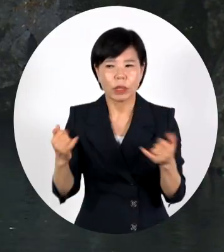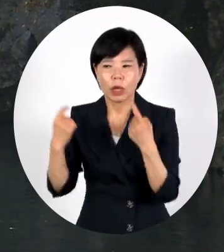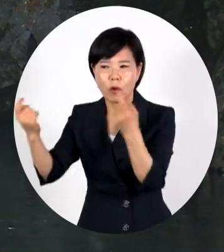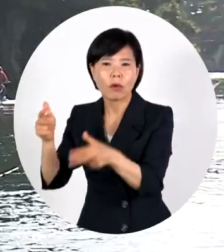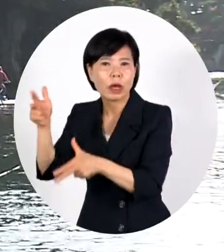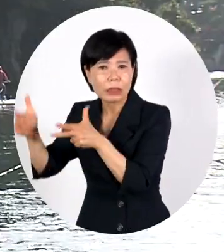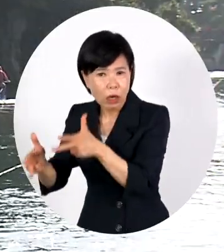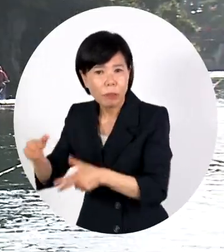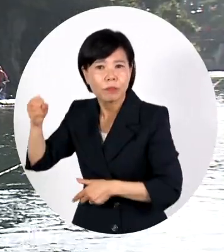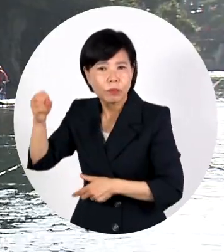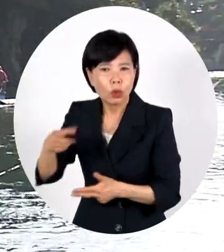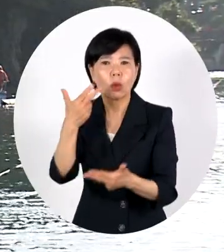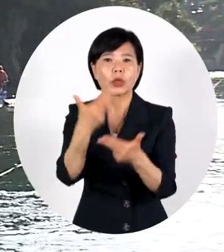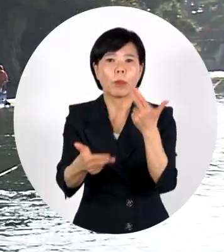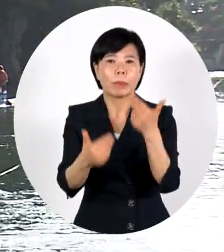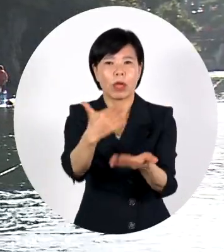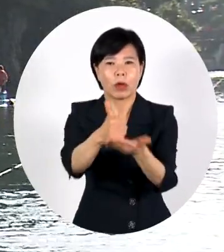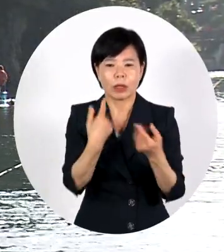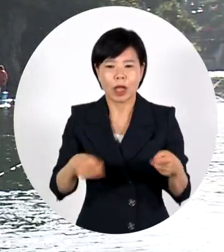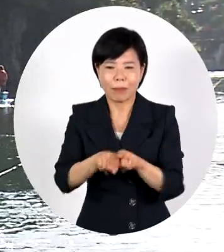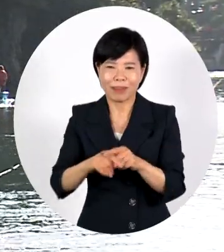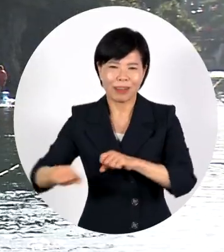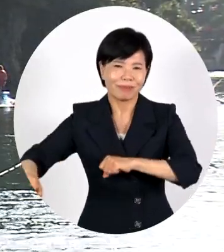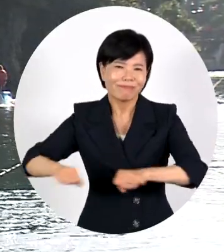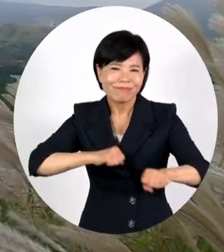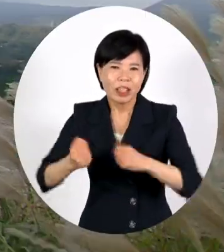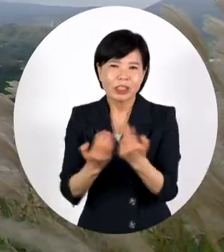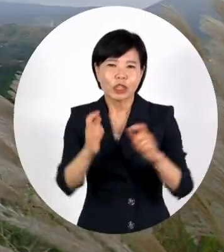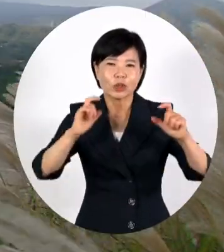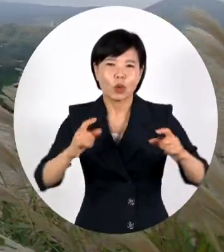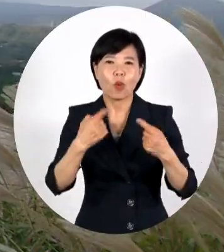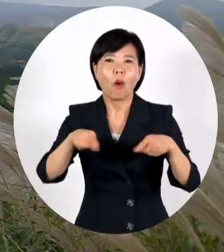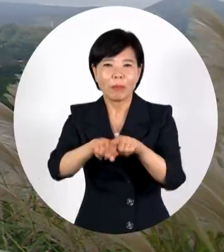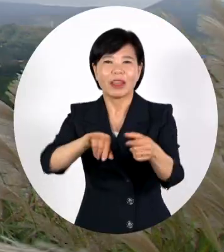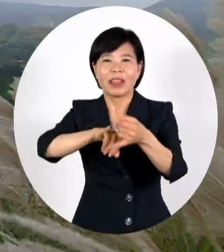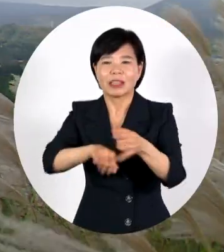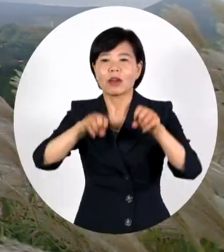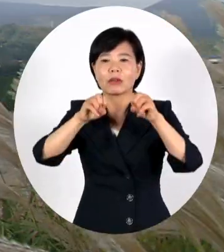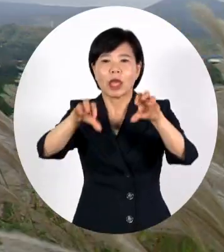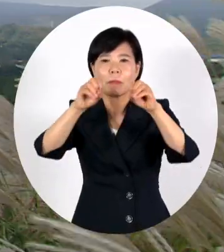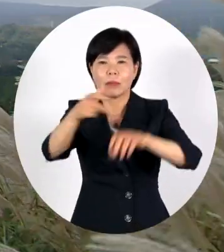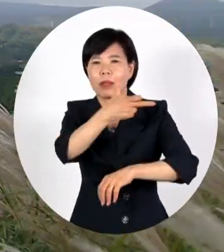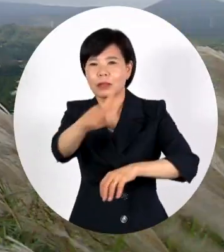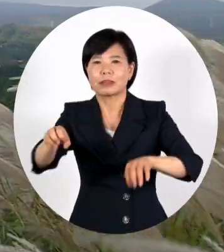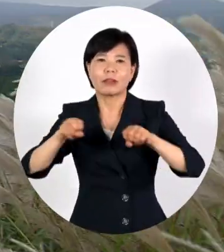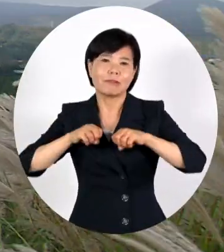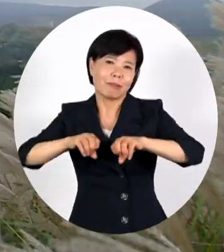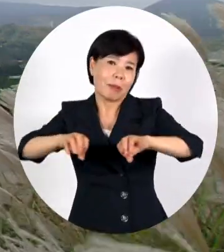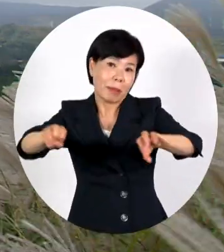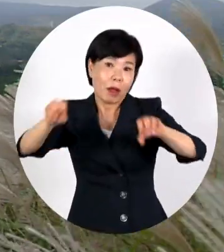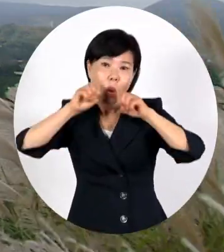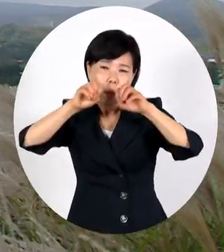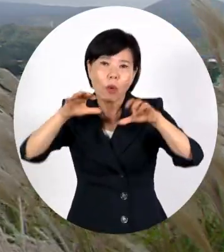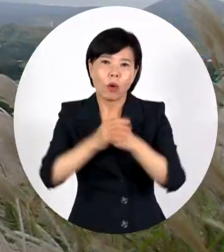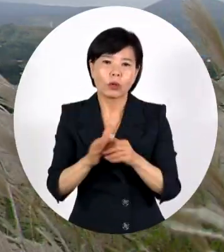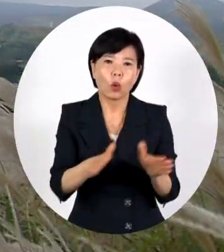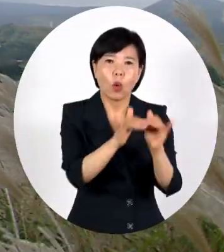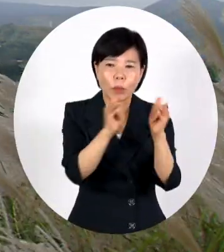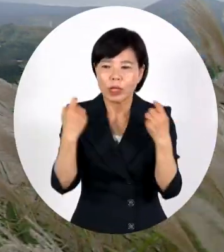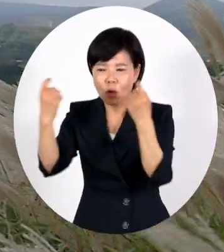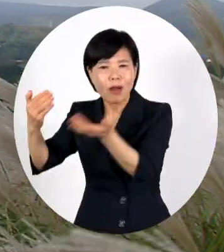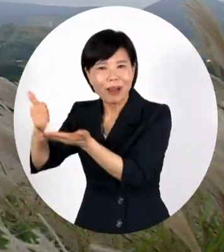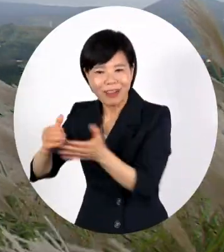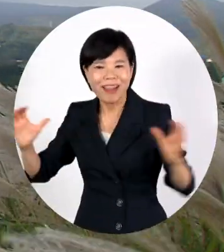도민과 관광사업체, 관광객이 함께하는 제주와의 약속 캠페인도 대대적으로 전개하는데요.